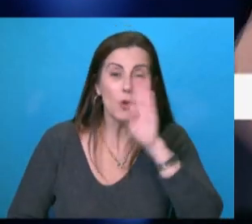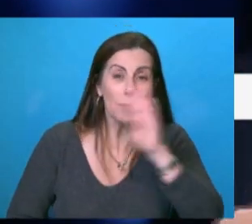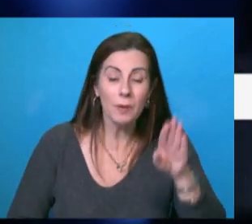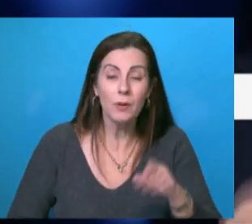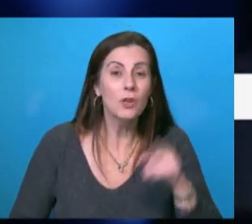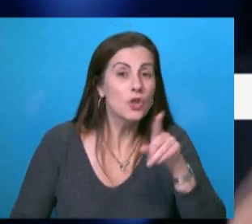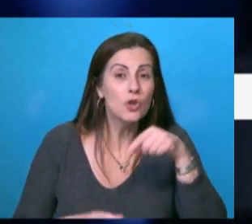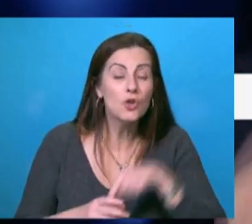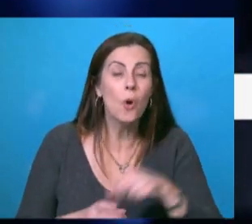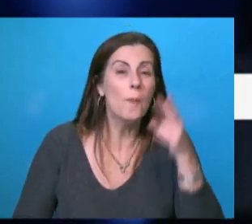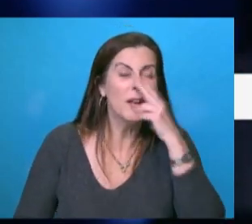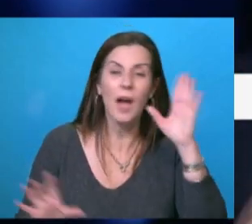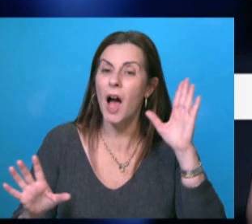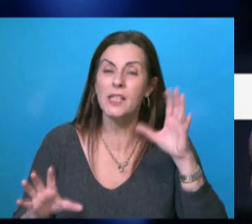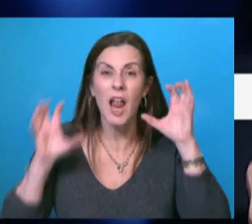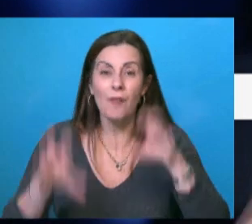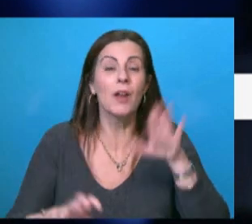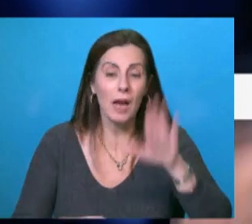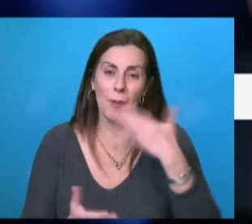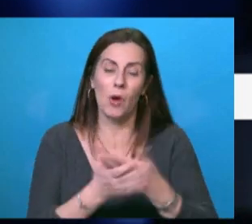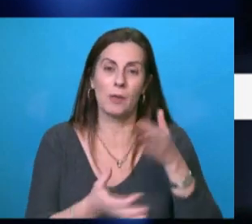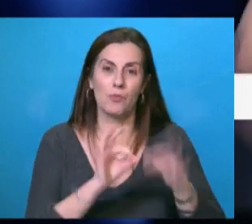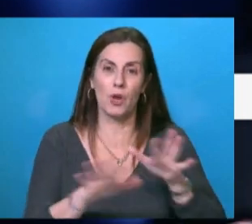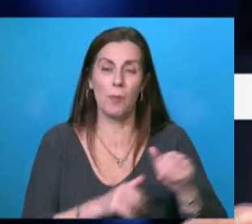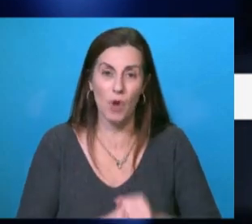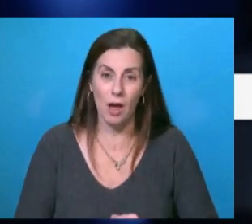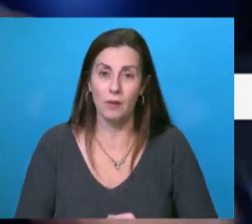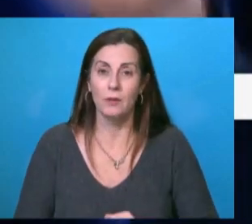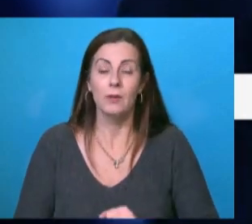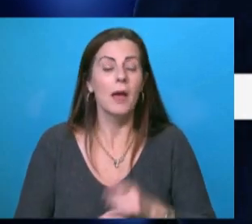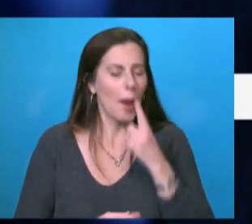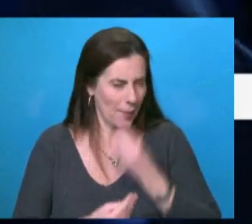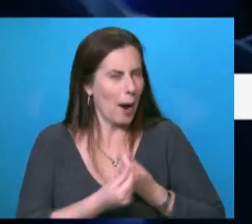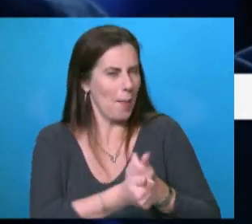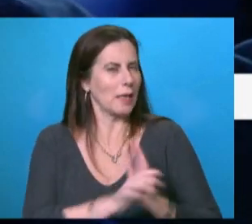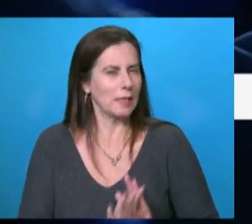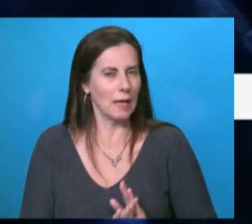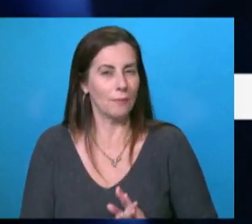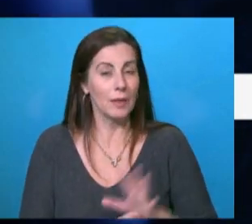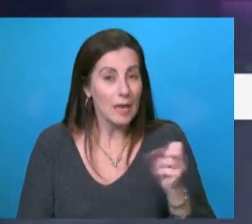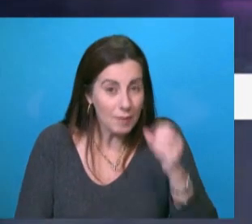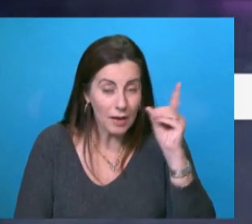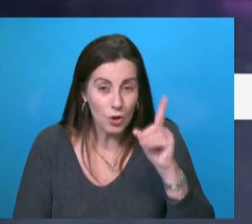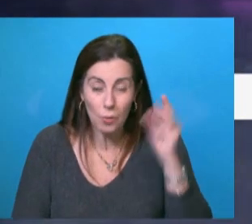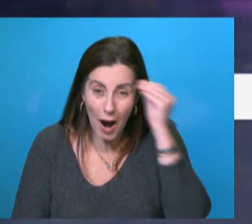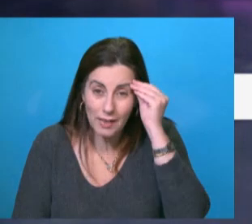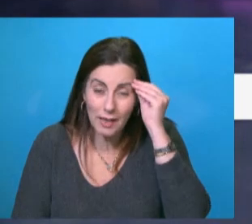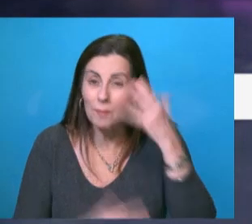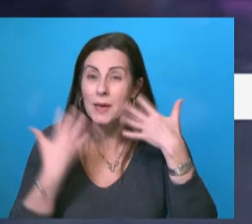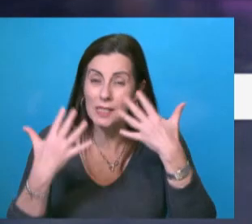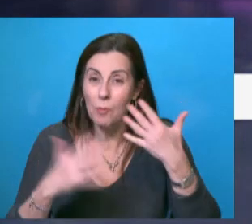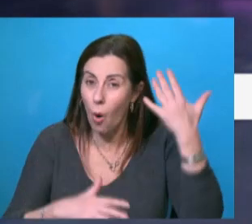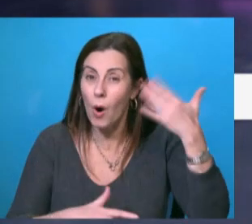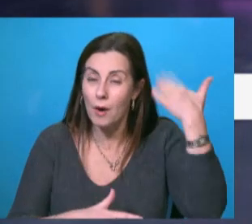הוא מנסה להלך אימים גם על היועץ המשפטי לממשלה ברמזים עבים עם תזכורת מסיפורי